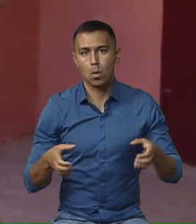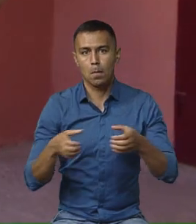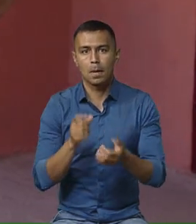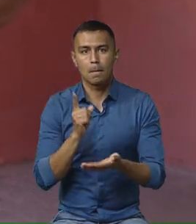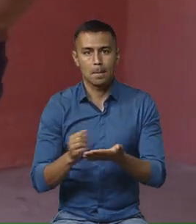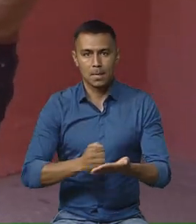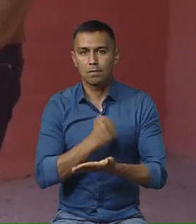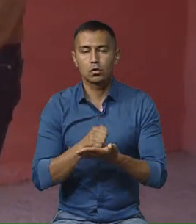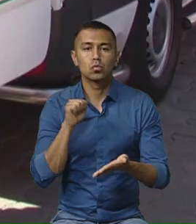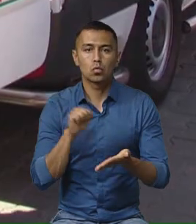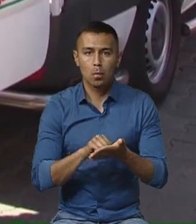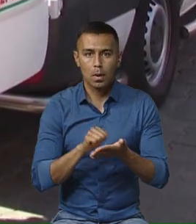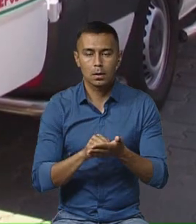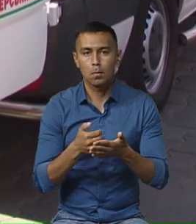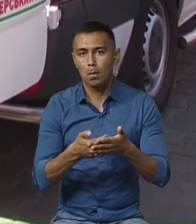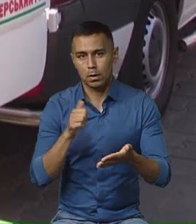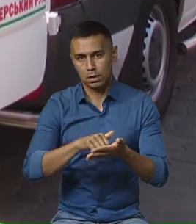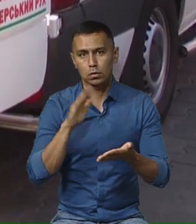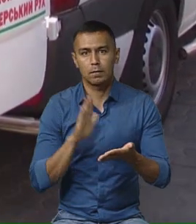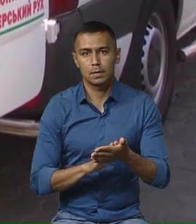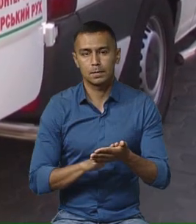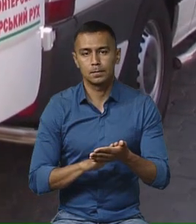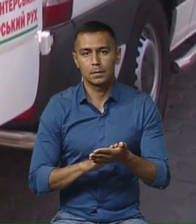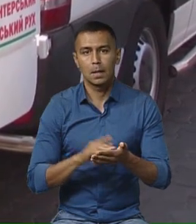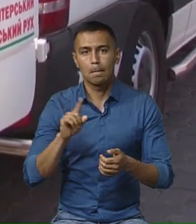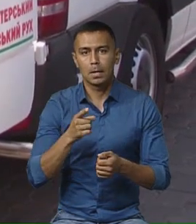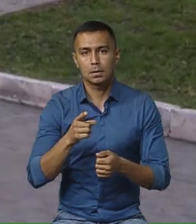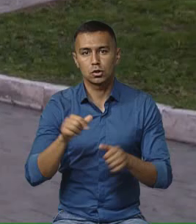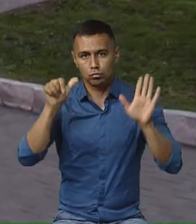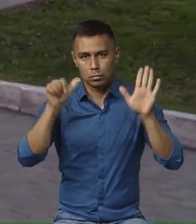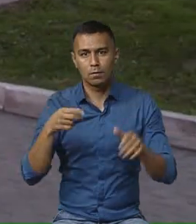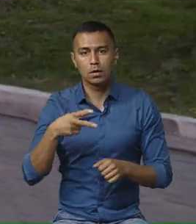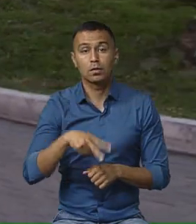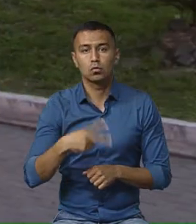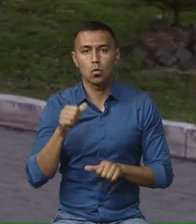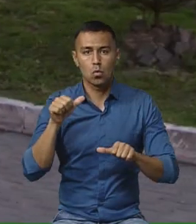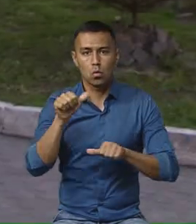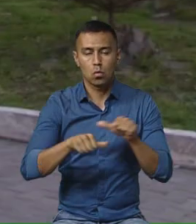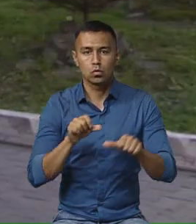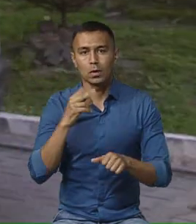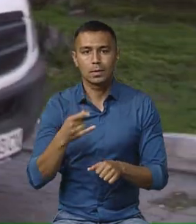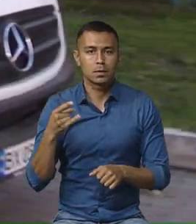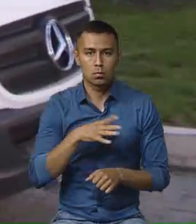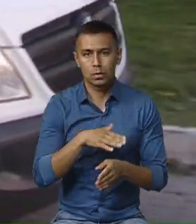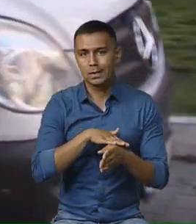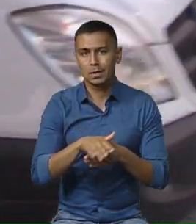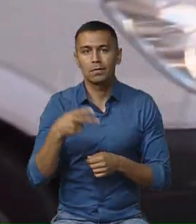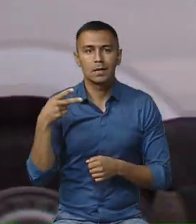мати підтверджуючі документи і попередньо зареєструватися. За перше півріччя 2022 року соціальним таксі було